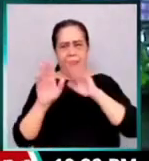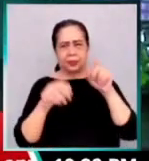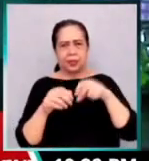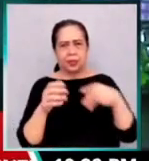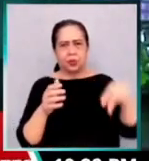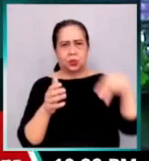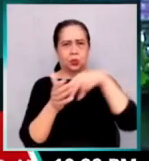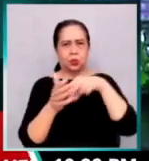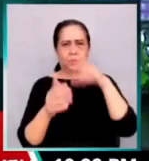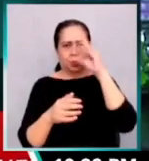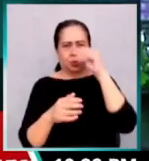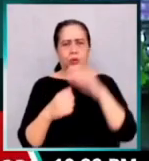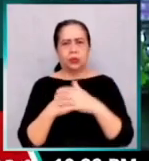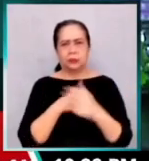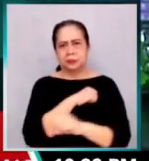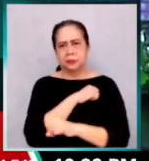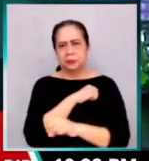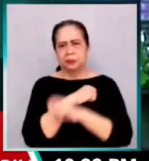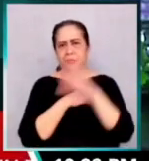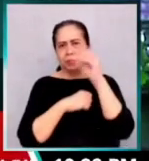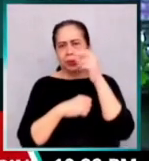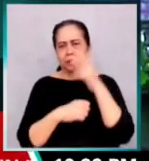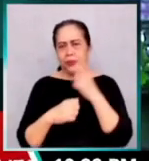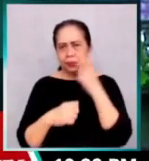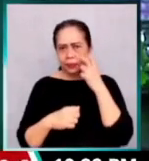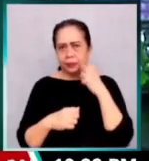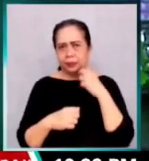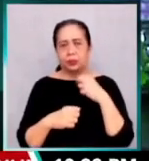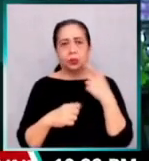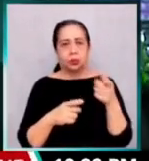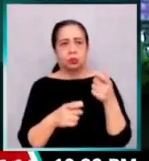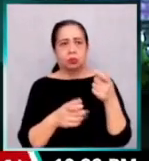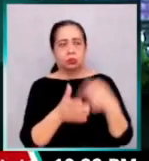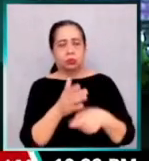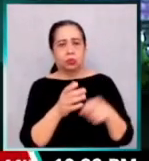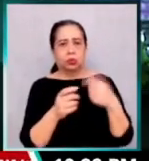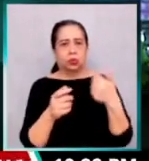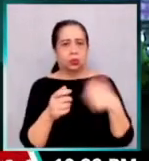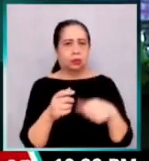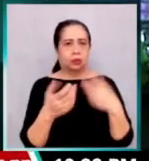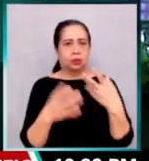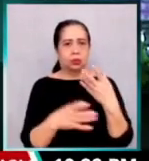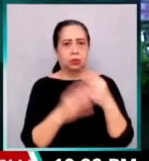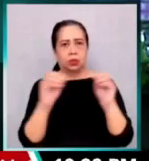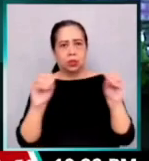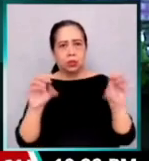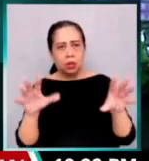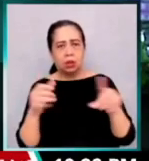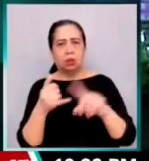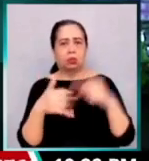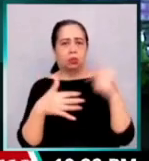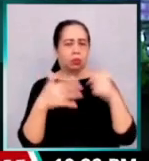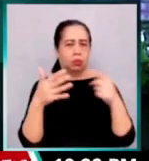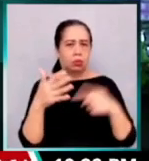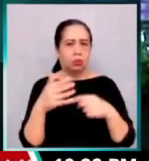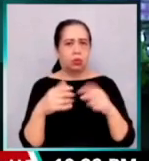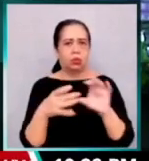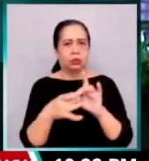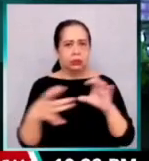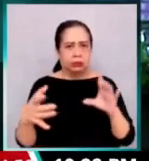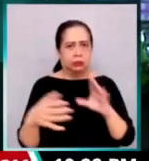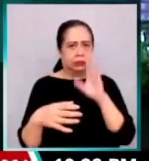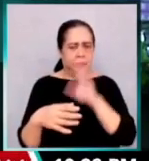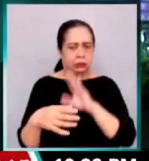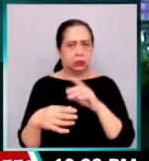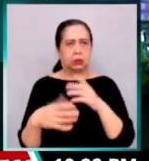held accountable dun sa whatever losses. Yung mga ilaw, lahat na yan, i-detach nila. Of course,